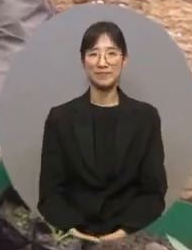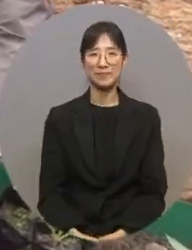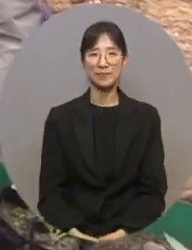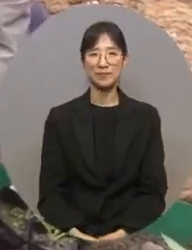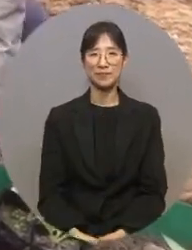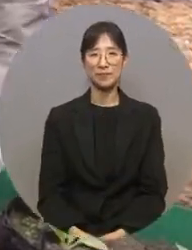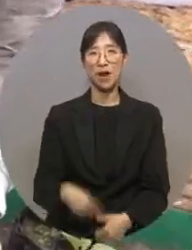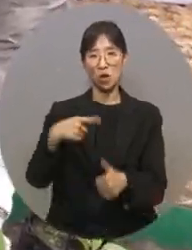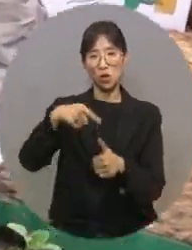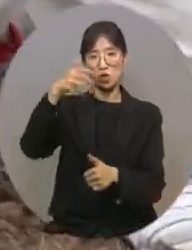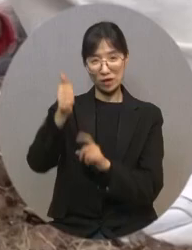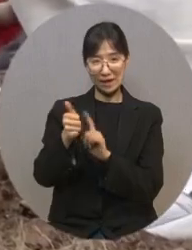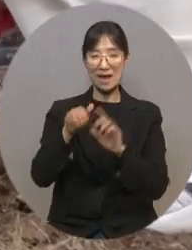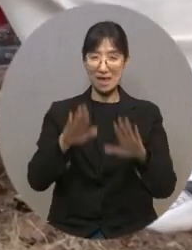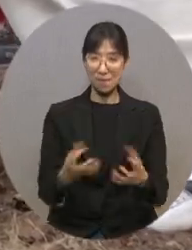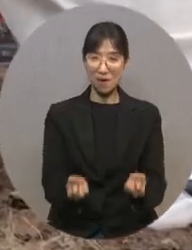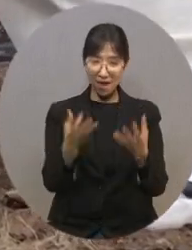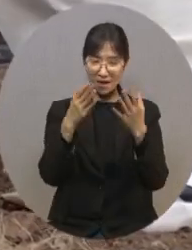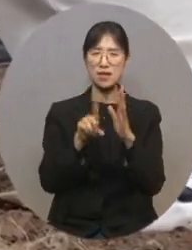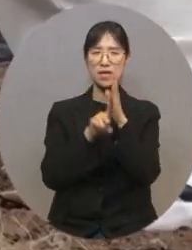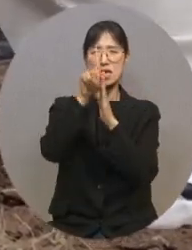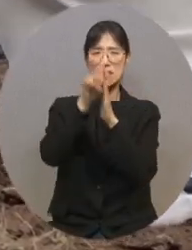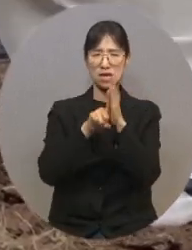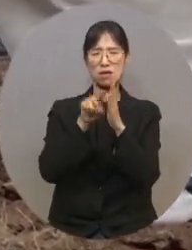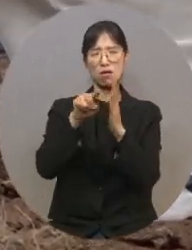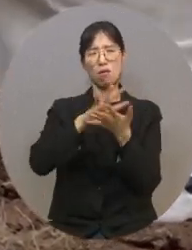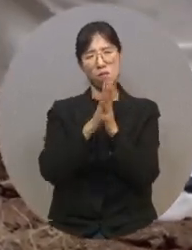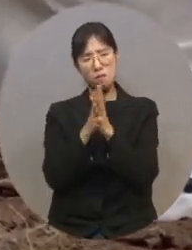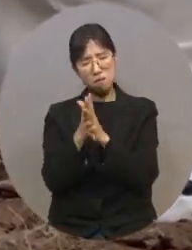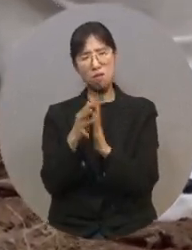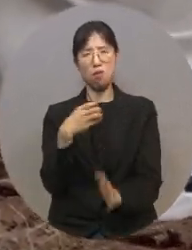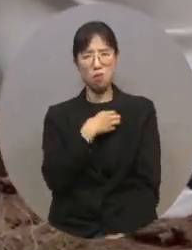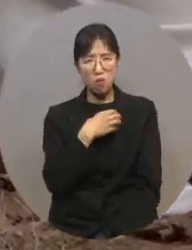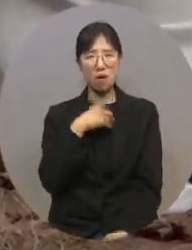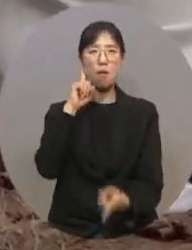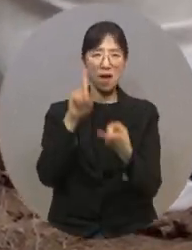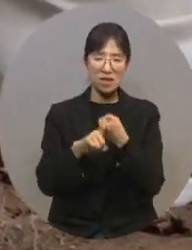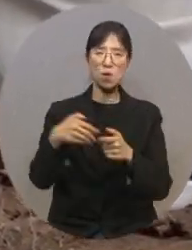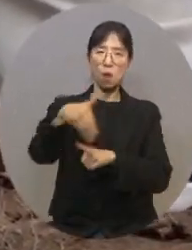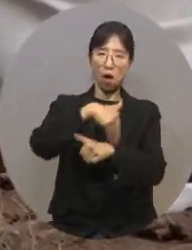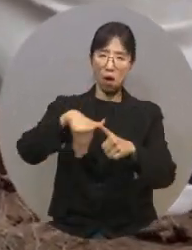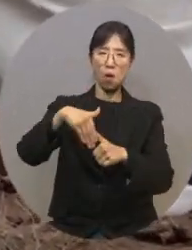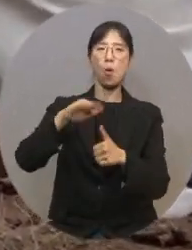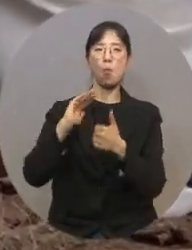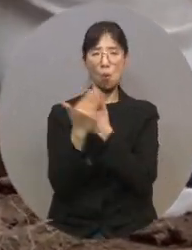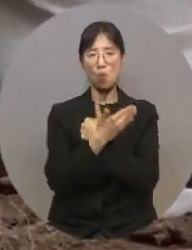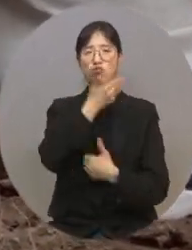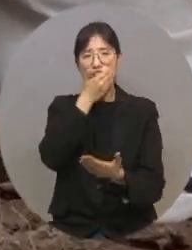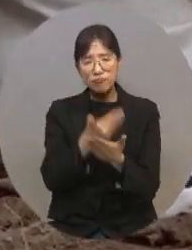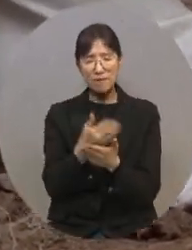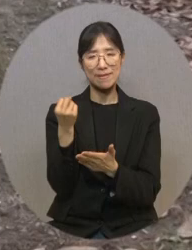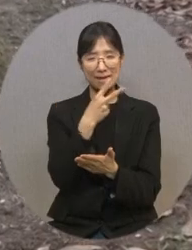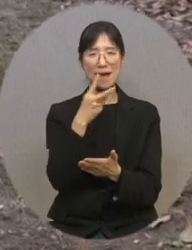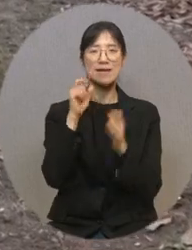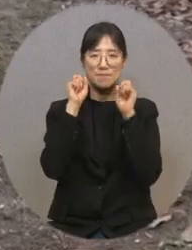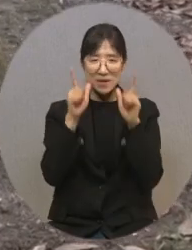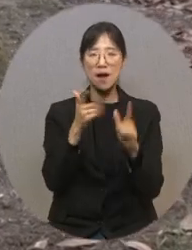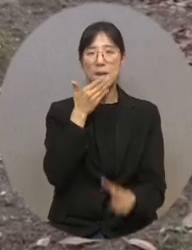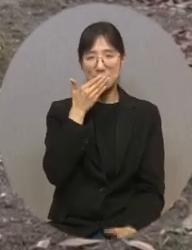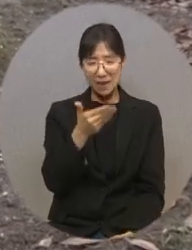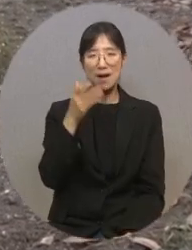윤건영 교육감은 이번 행사가 기후위기에 대한 관심과 환경보호의 중요성을 다시 일깨우는 계기가 될